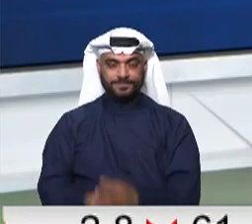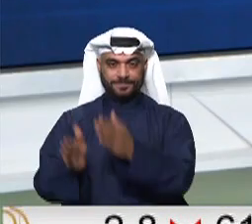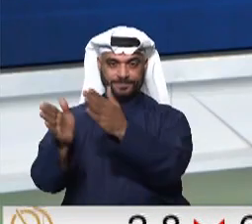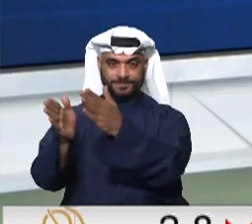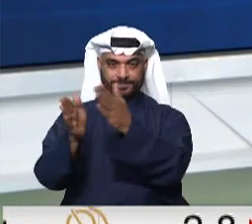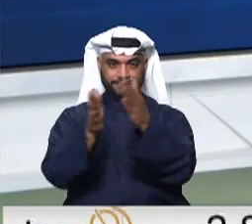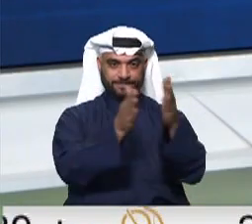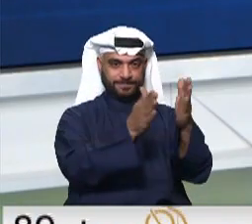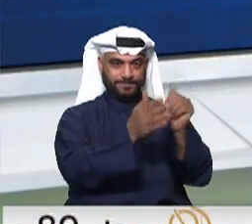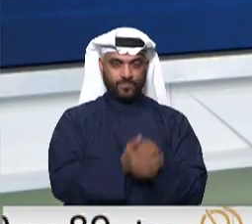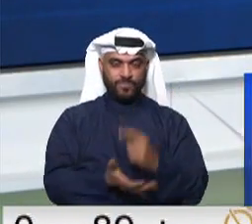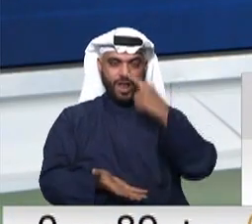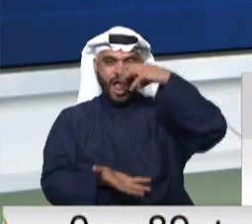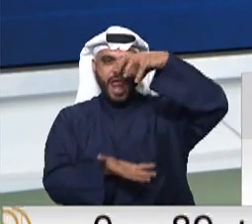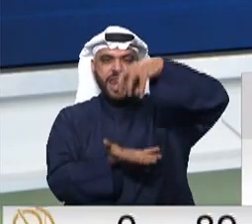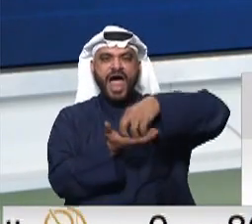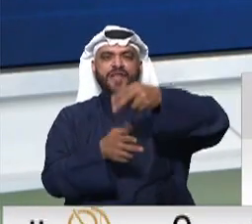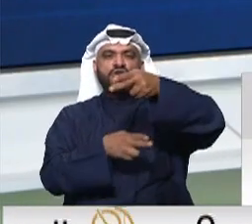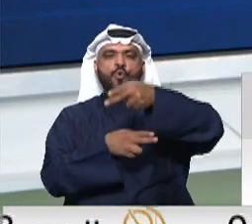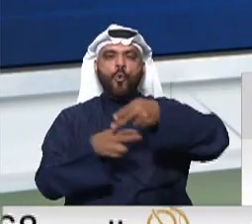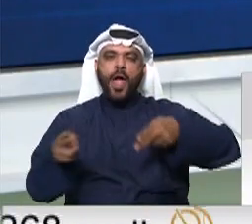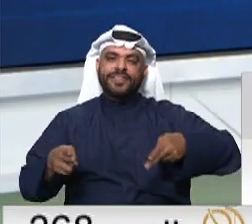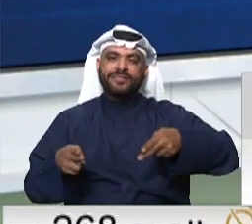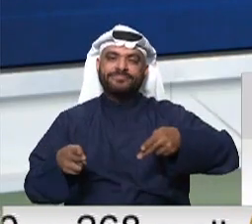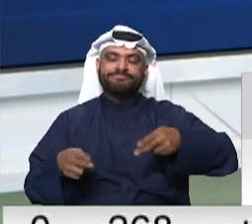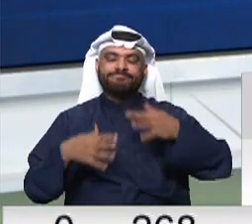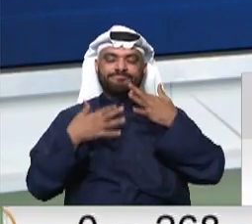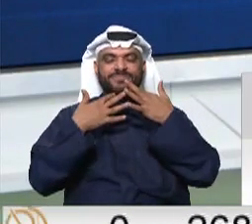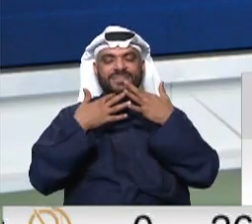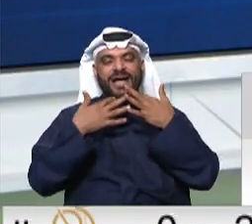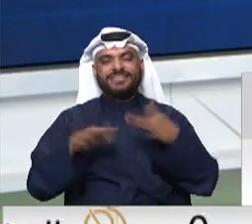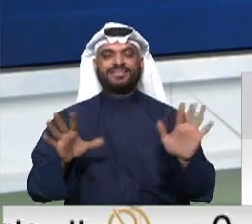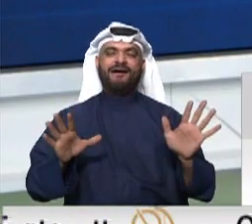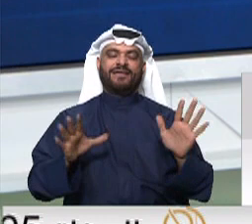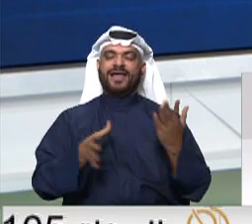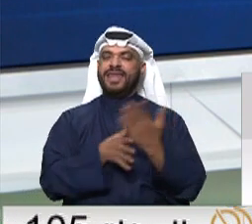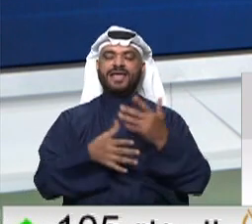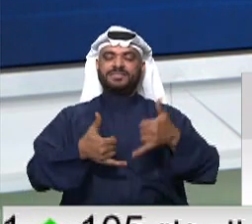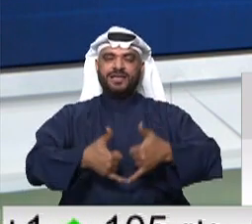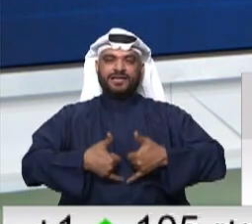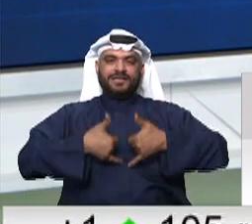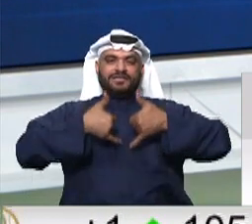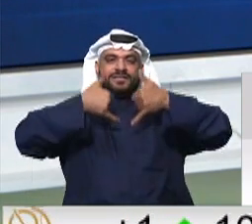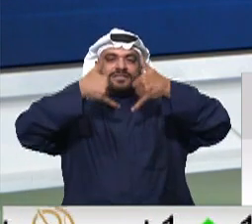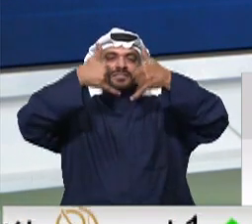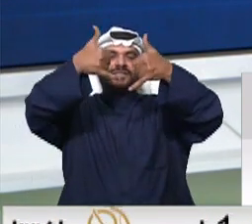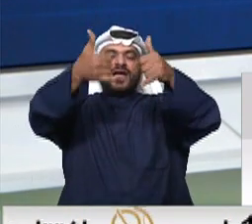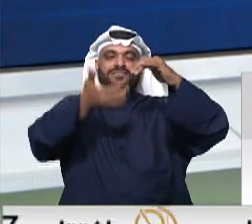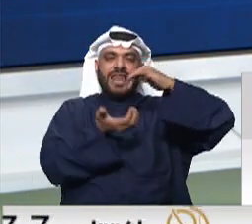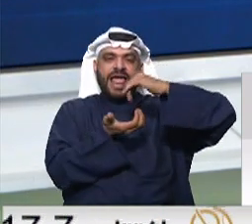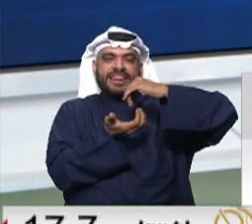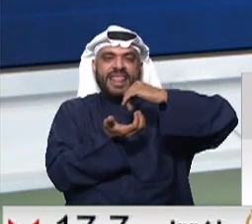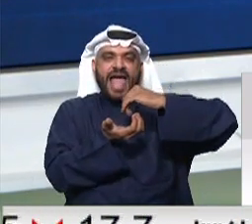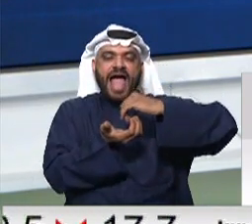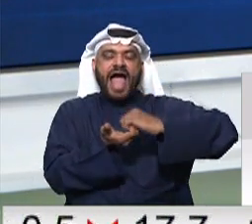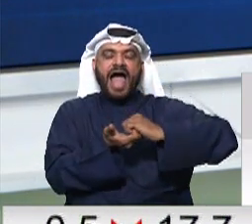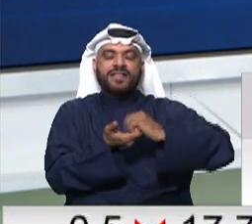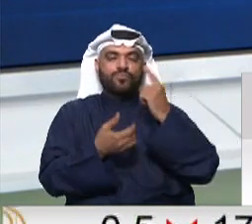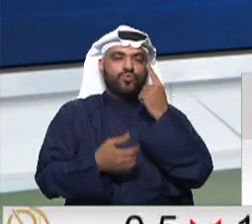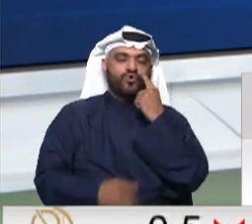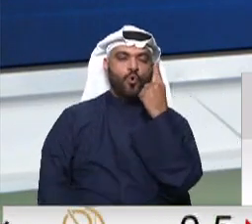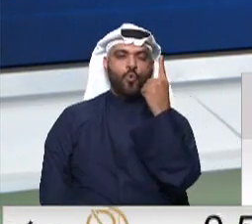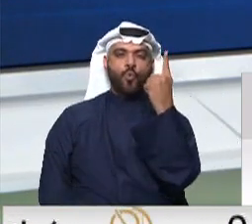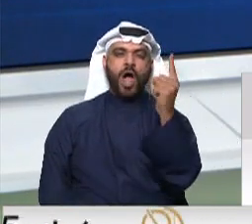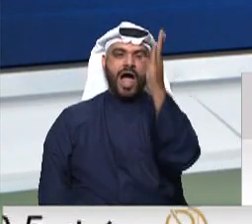ودع فريق الكويت منافسات كاس الاتحاد الاسيوي لكره القدم بعد تعادله الايجابي مع مضيفه الوحدات الاردني بهدف